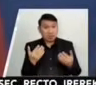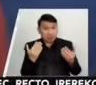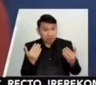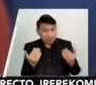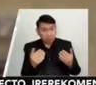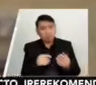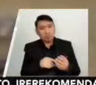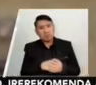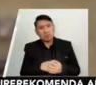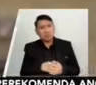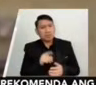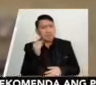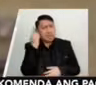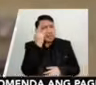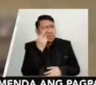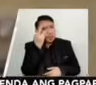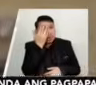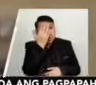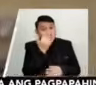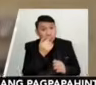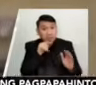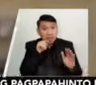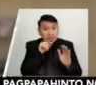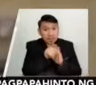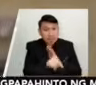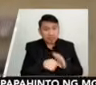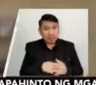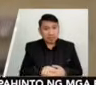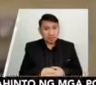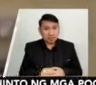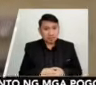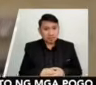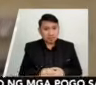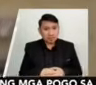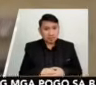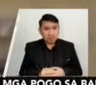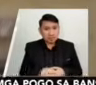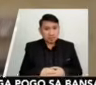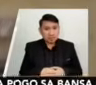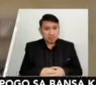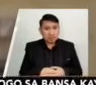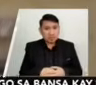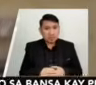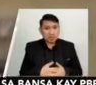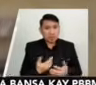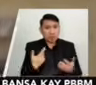ng krimen. There was that plan of killing